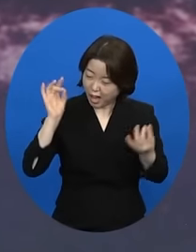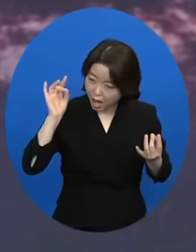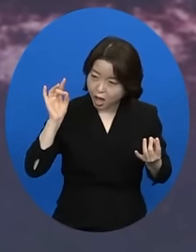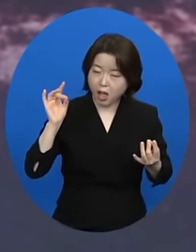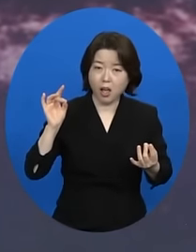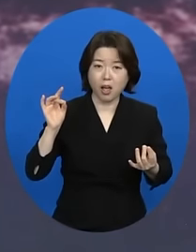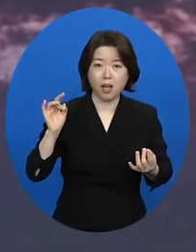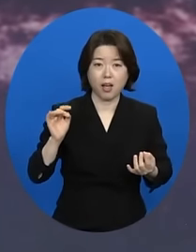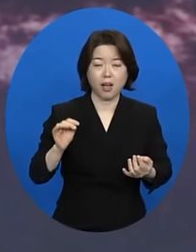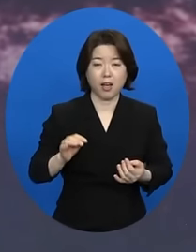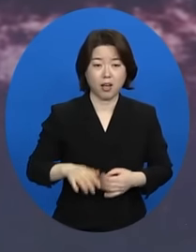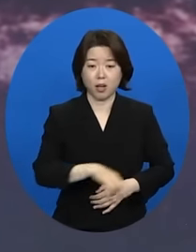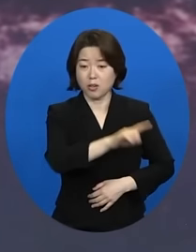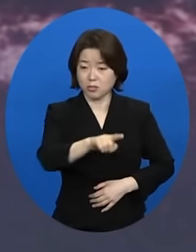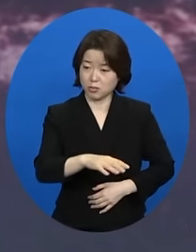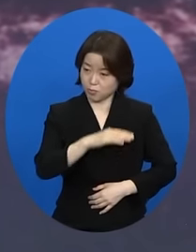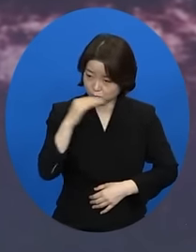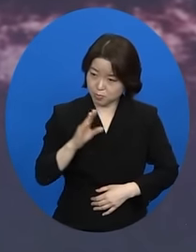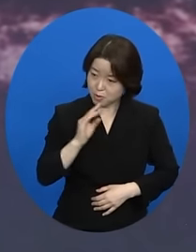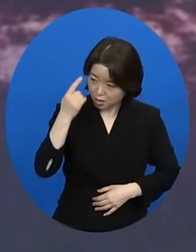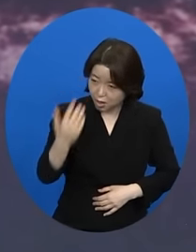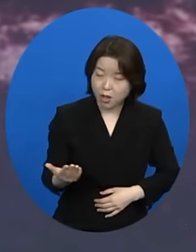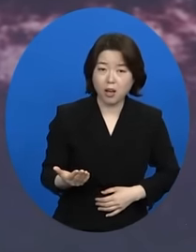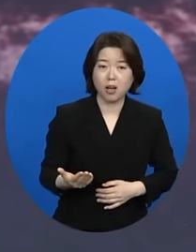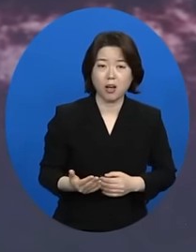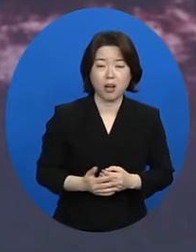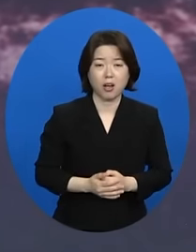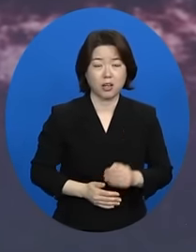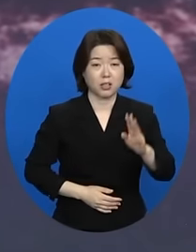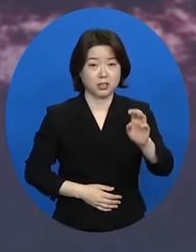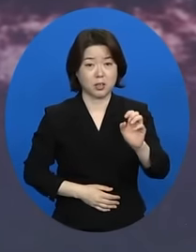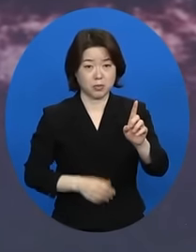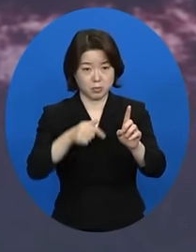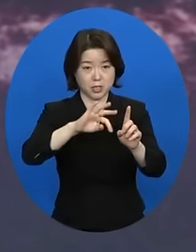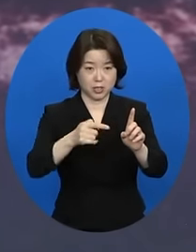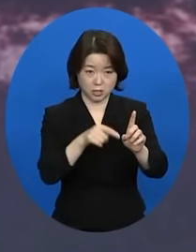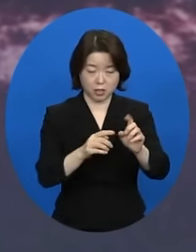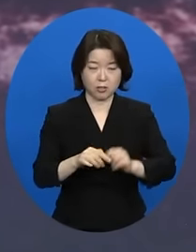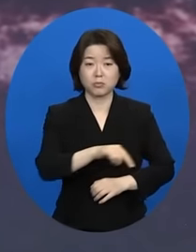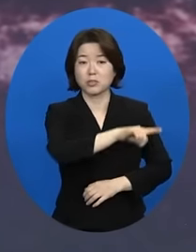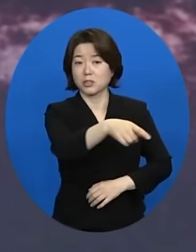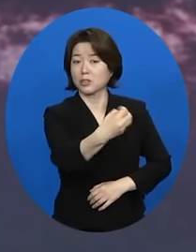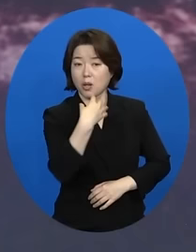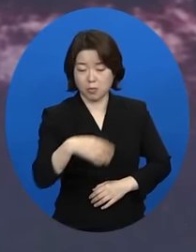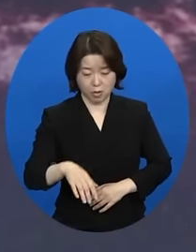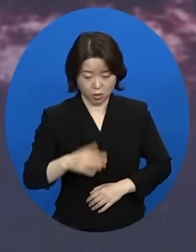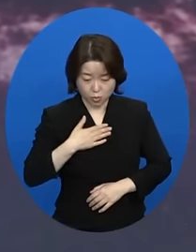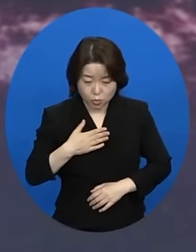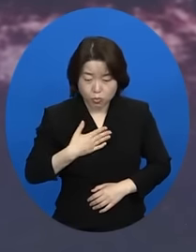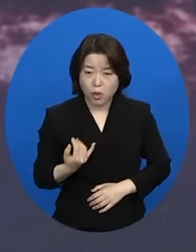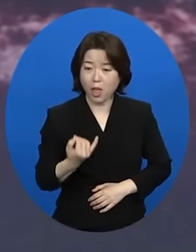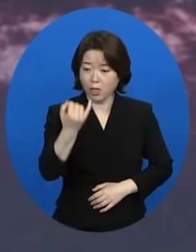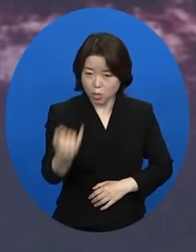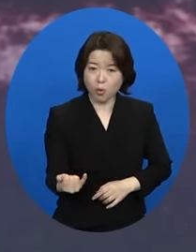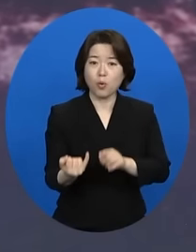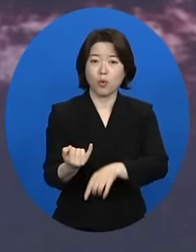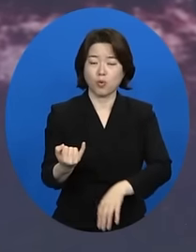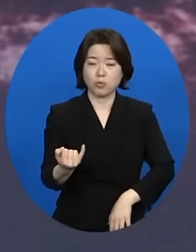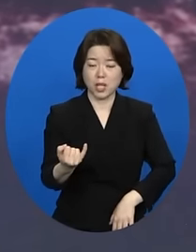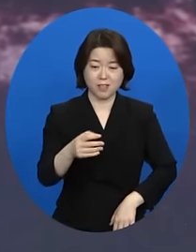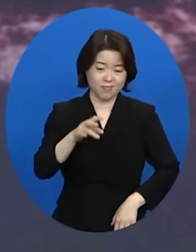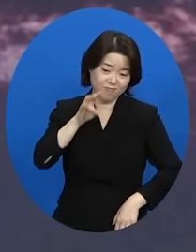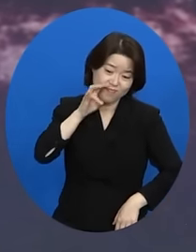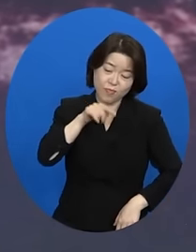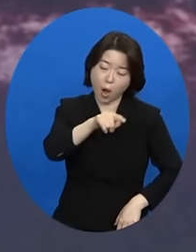아버지? 그들은 과연 옳습니까? 31절에 이렇게 물어요. 그들이 이르되, 그가 우리 누이 여동생을